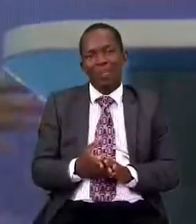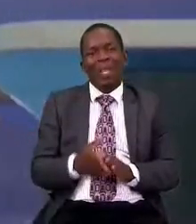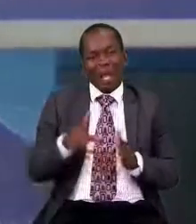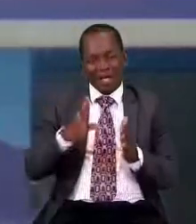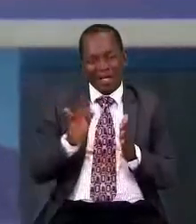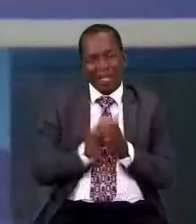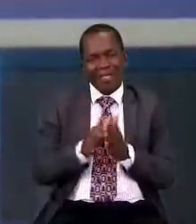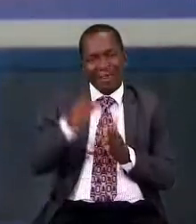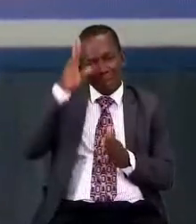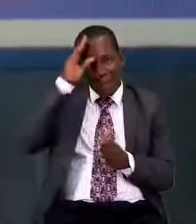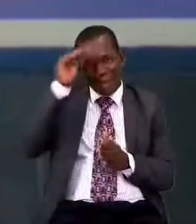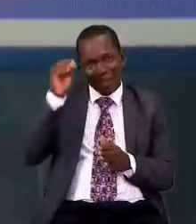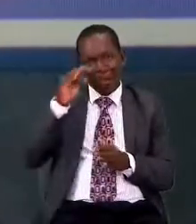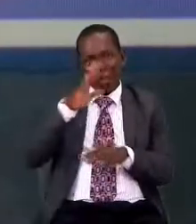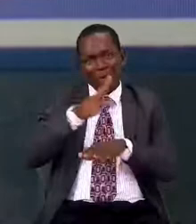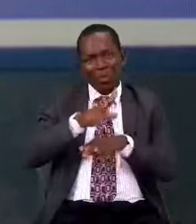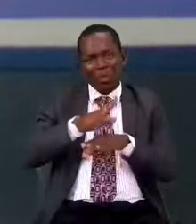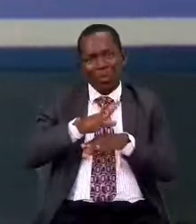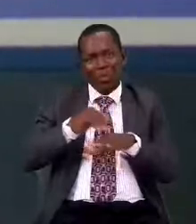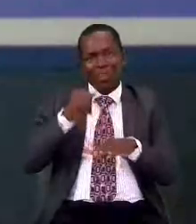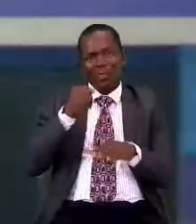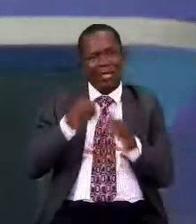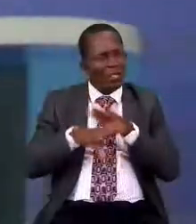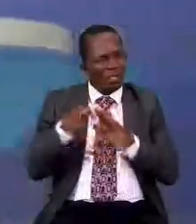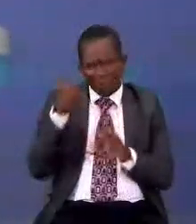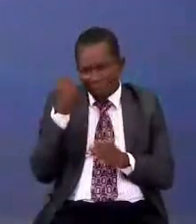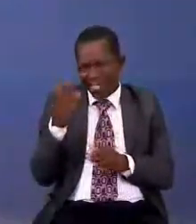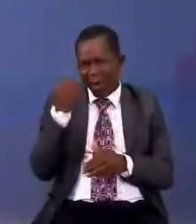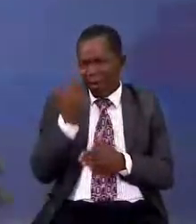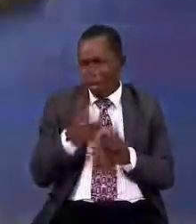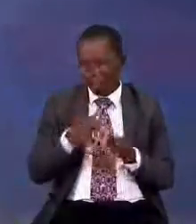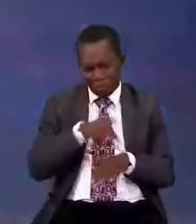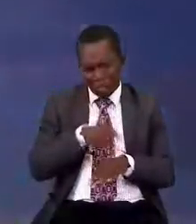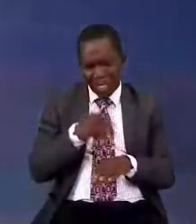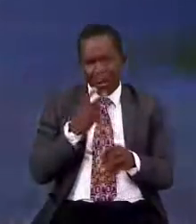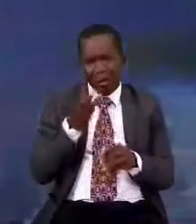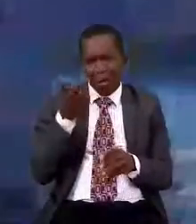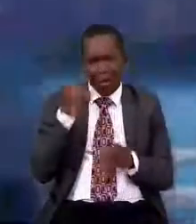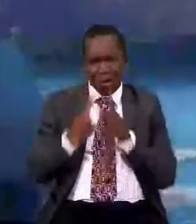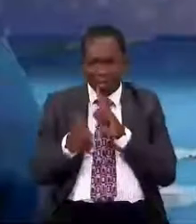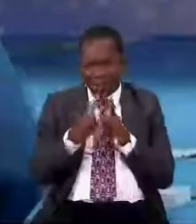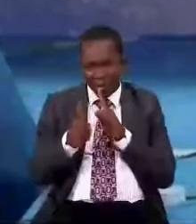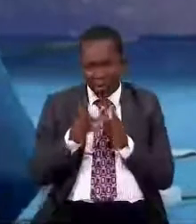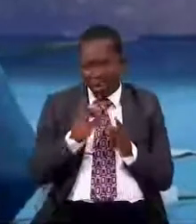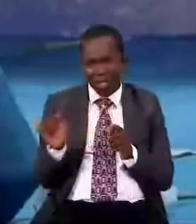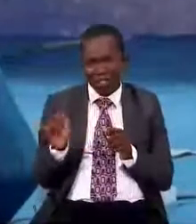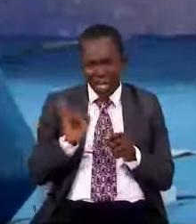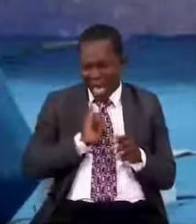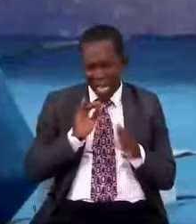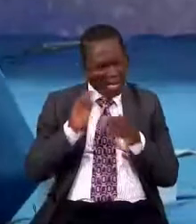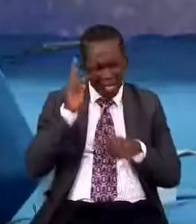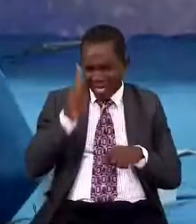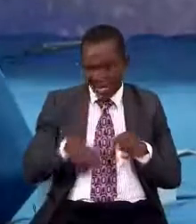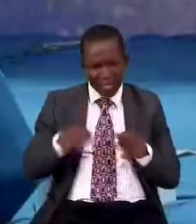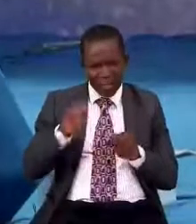marcher. On m'a porté ici. Je ne peux pas me déplacer. Chaque fois, on me conduit de place en place.